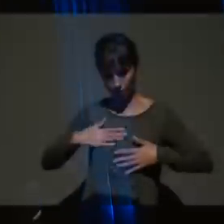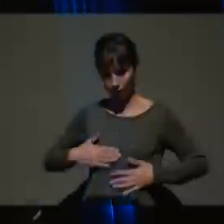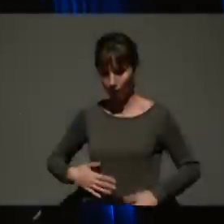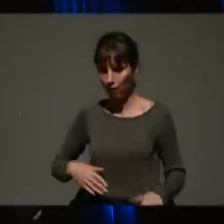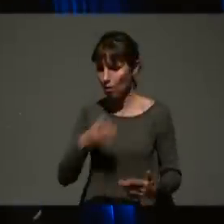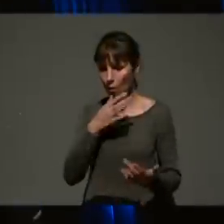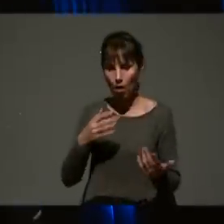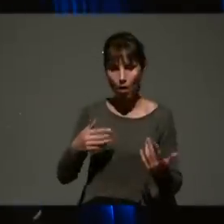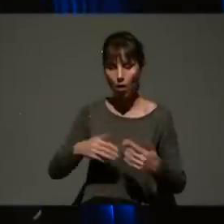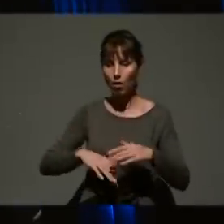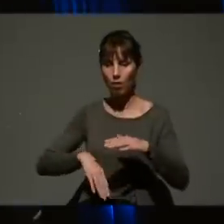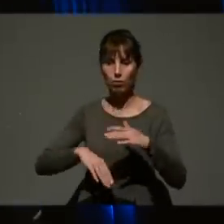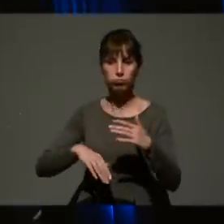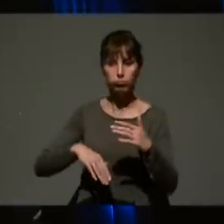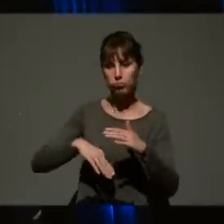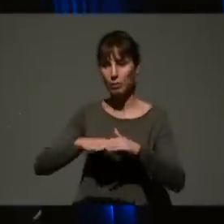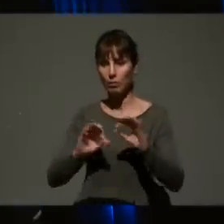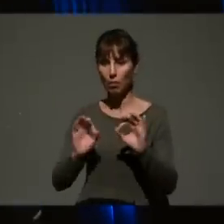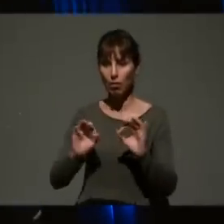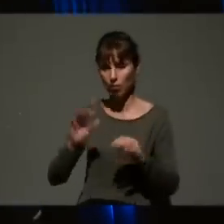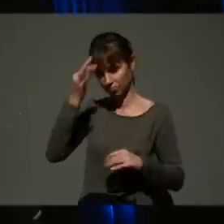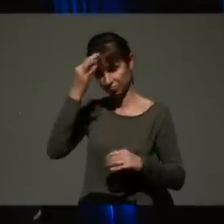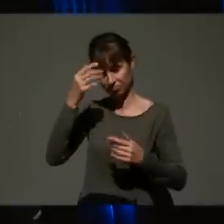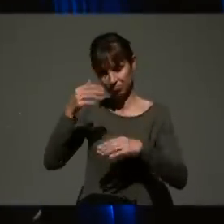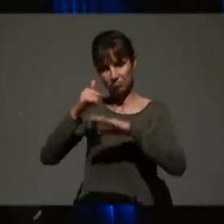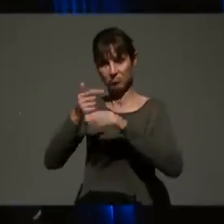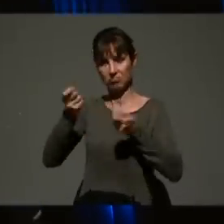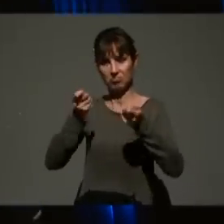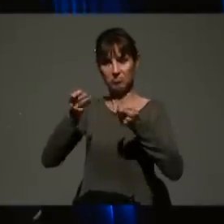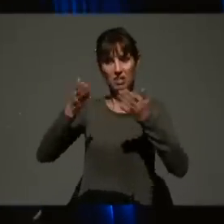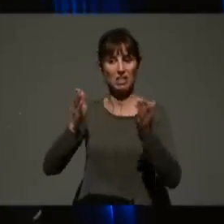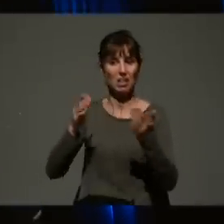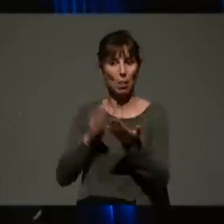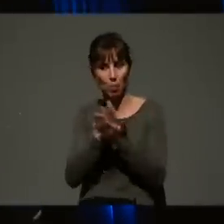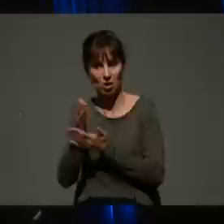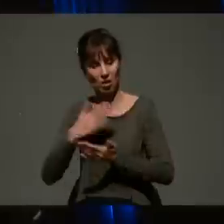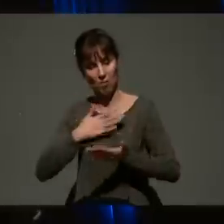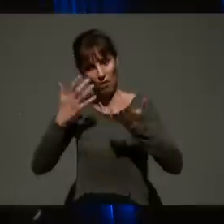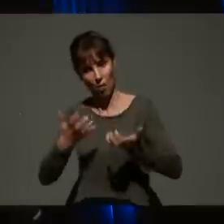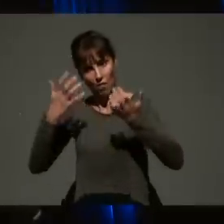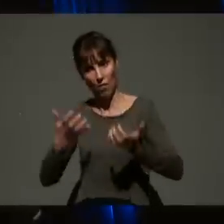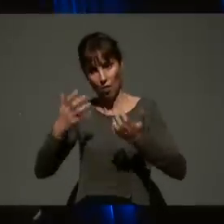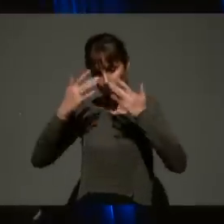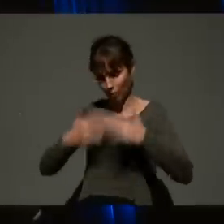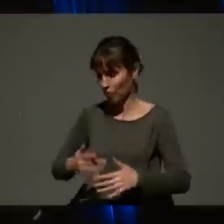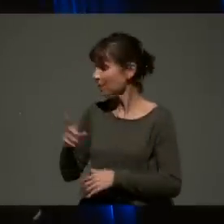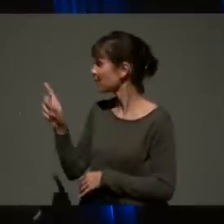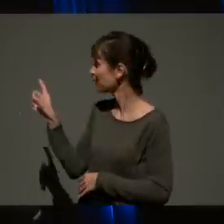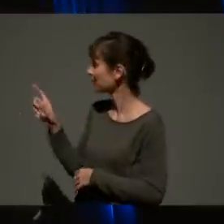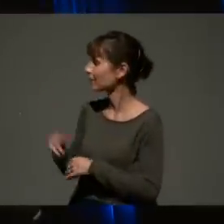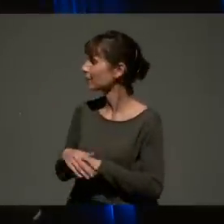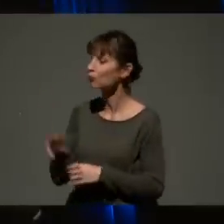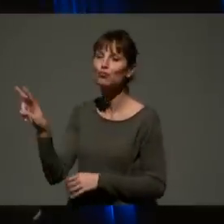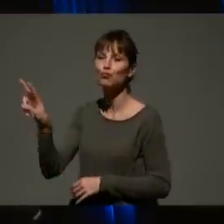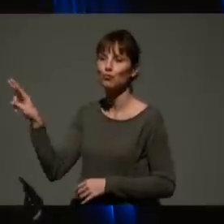pas vraiment comprendre le projet dans lequel se trouve embarqué à son corps défendant, mais qu'il serait agréable et surtout